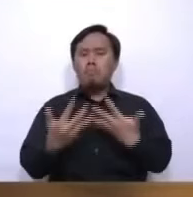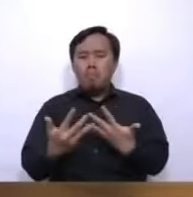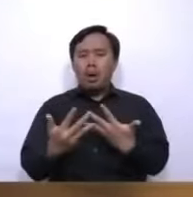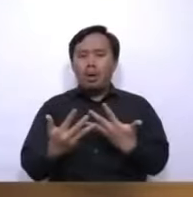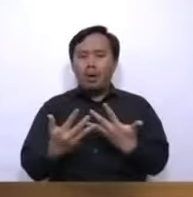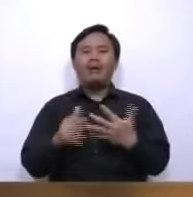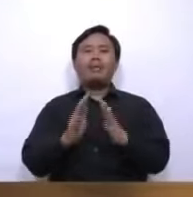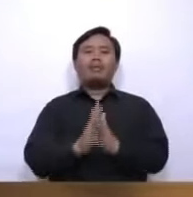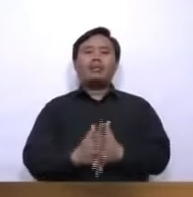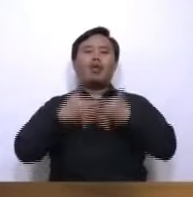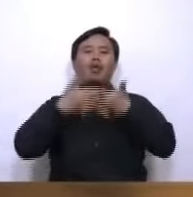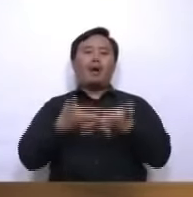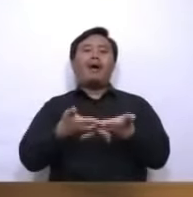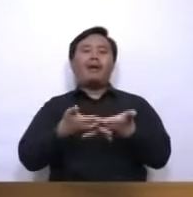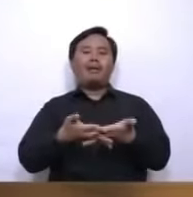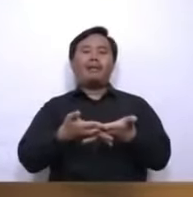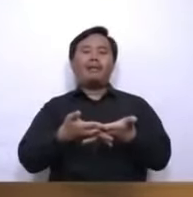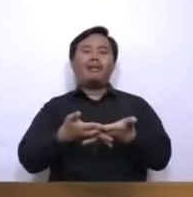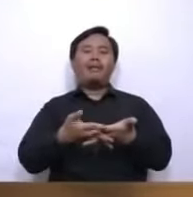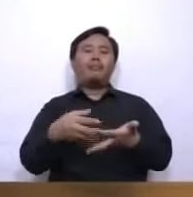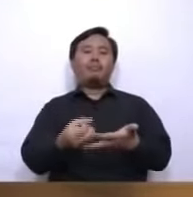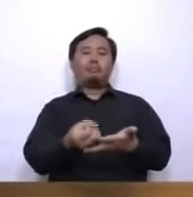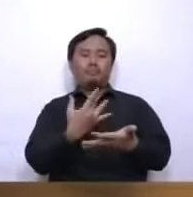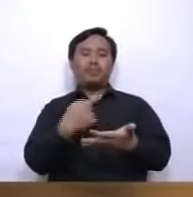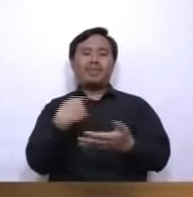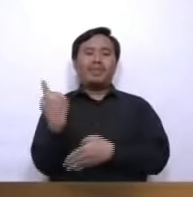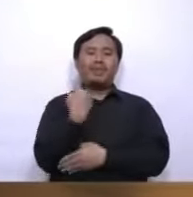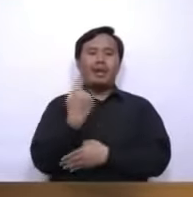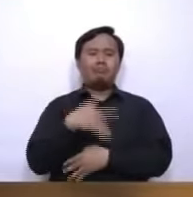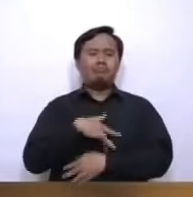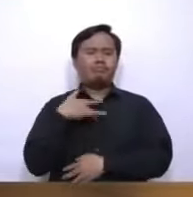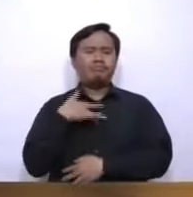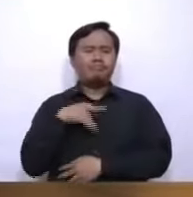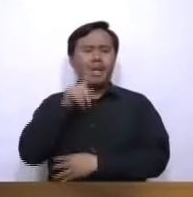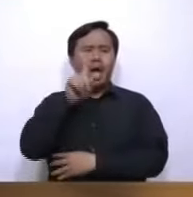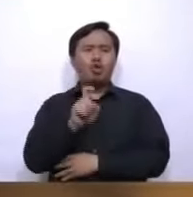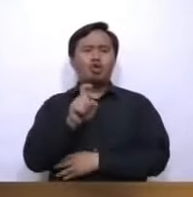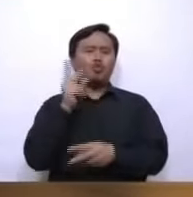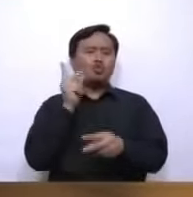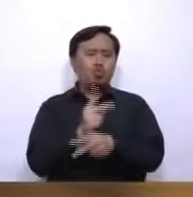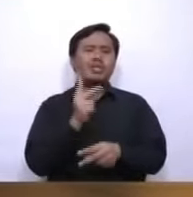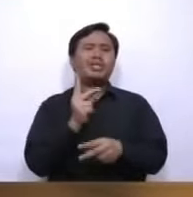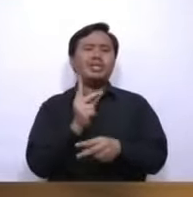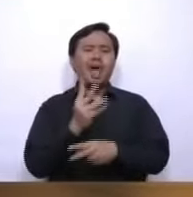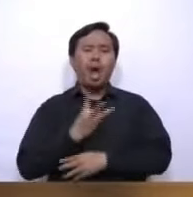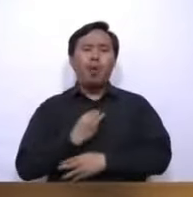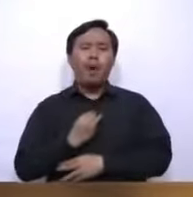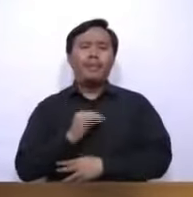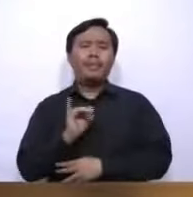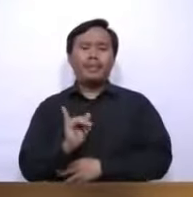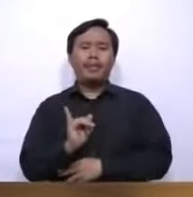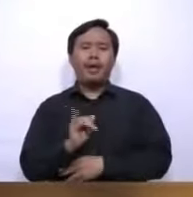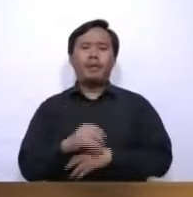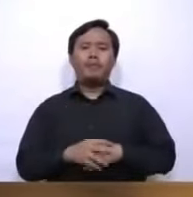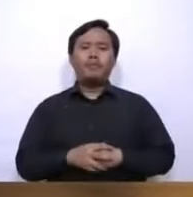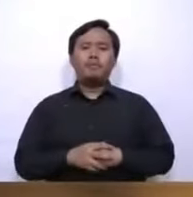Al-Qur'an itu yang disebutkan bagaimana harus kita merasa rugi dan sekaligus khawatir